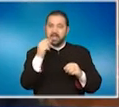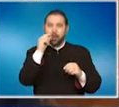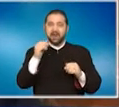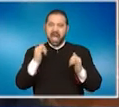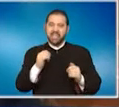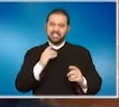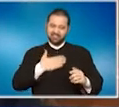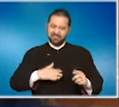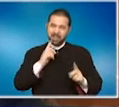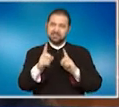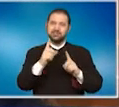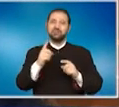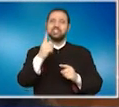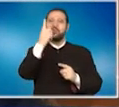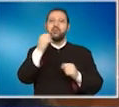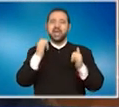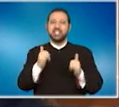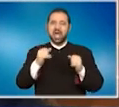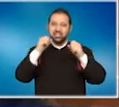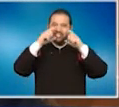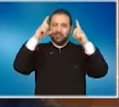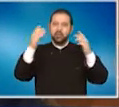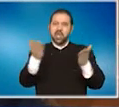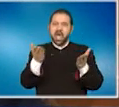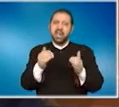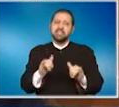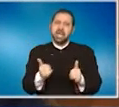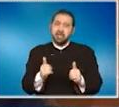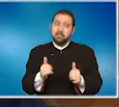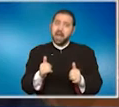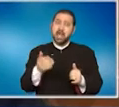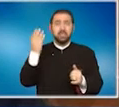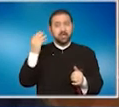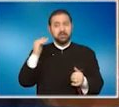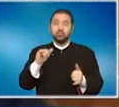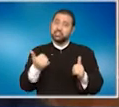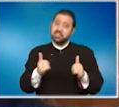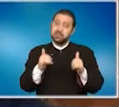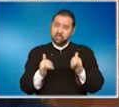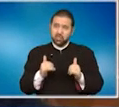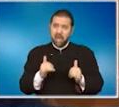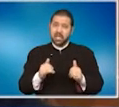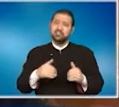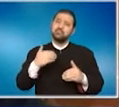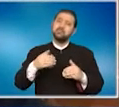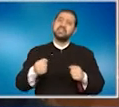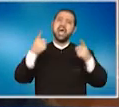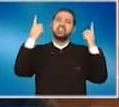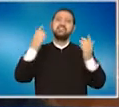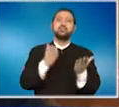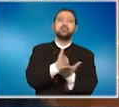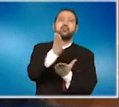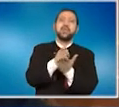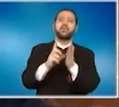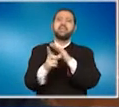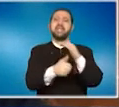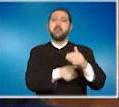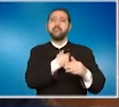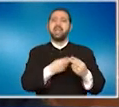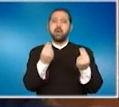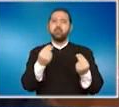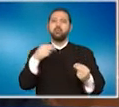o să discutăm de una din aceste minuni care s-a petrecut și care se pot petrece și cu siguranță se vor petrece până la sfârșitul veacurilor din mila